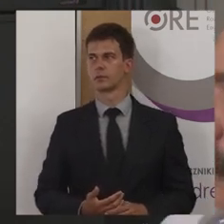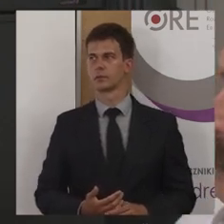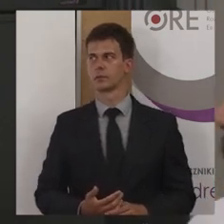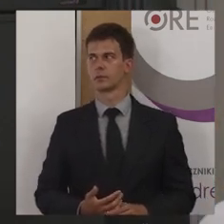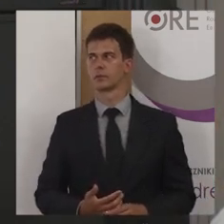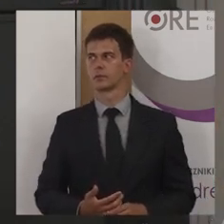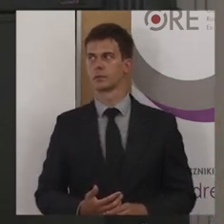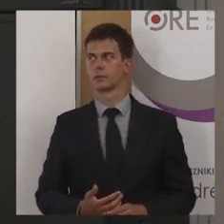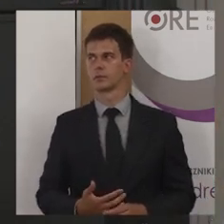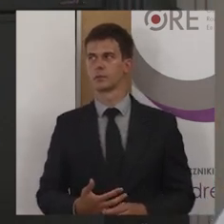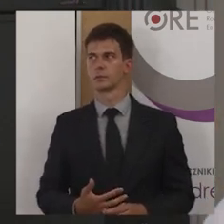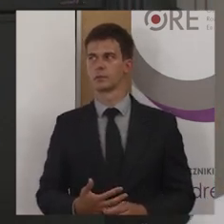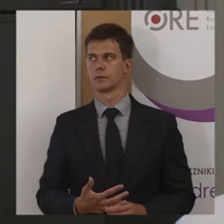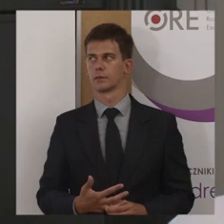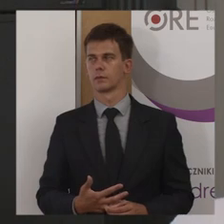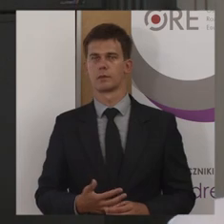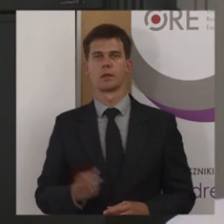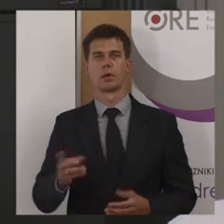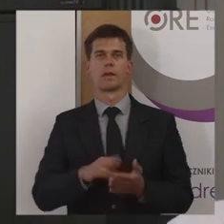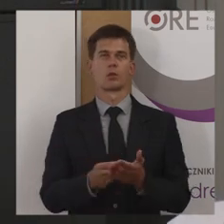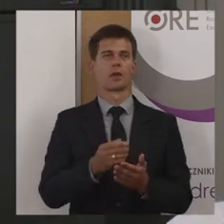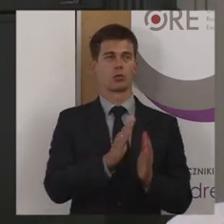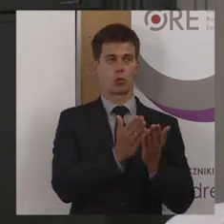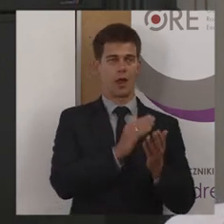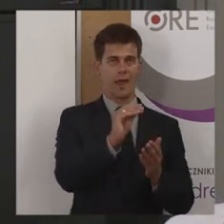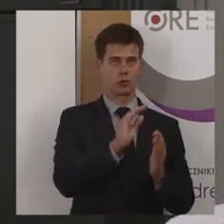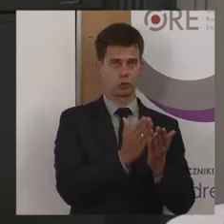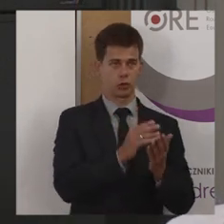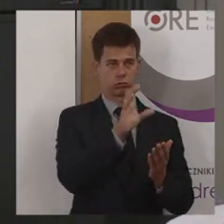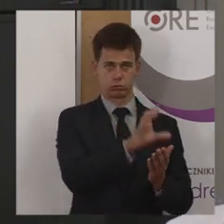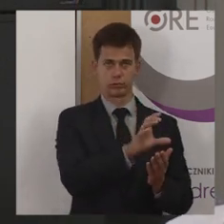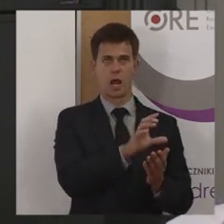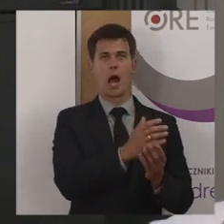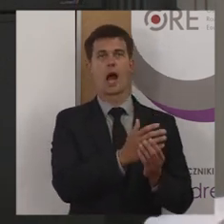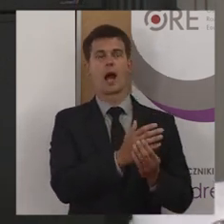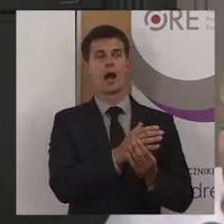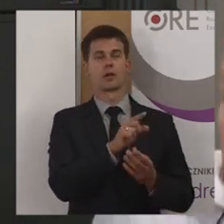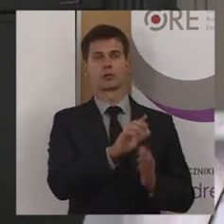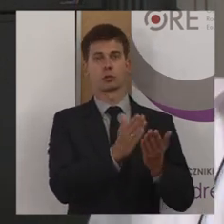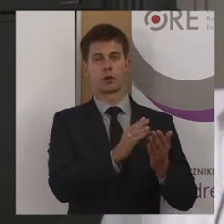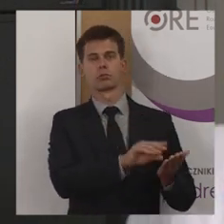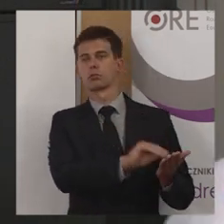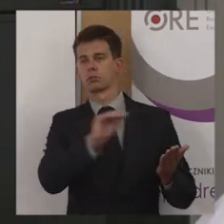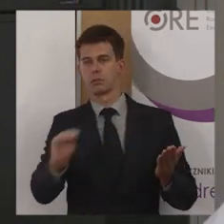niewidome dostanie tą mapę w postaci tyflografiki, czy dziecko słabowidzące w postaci